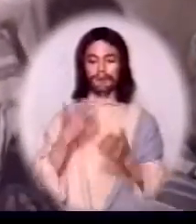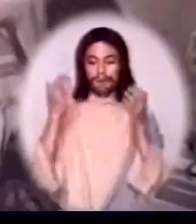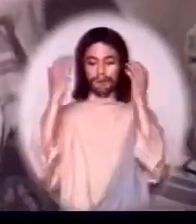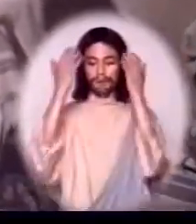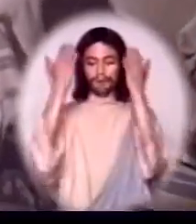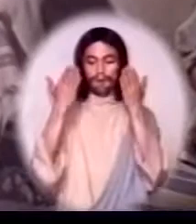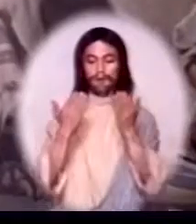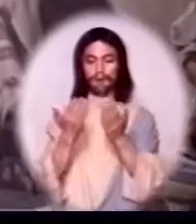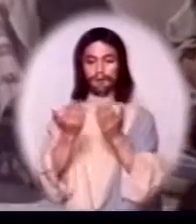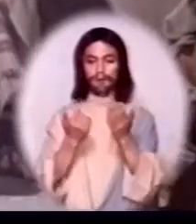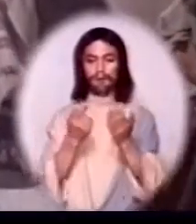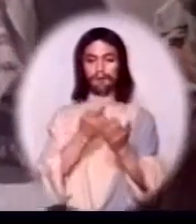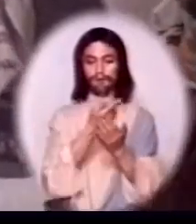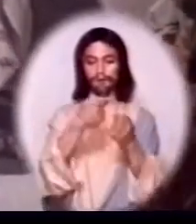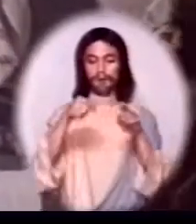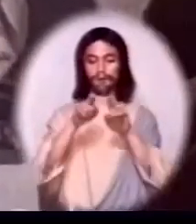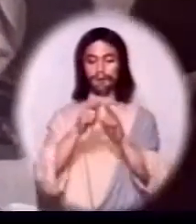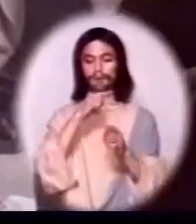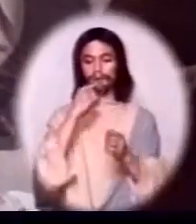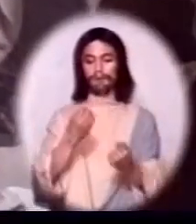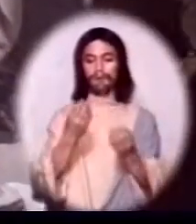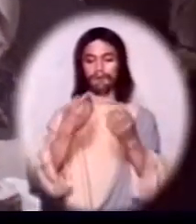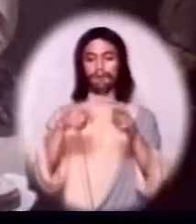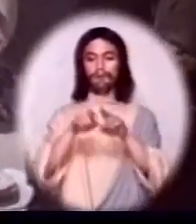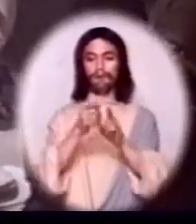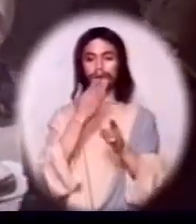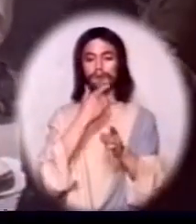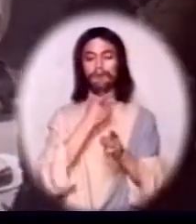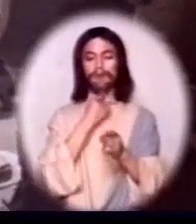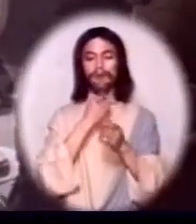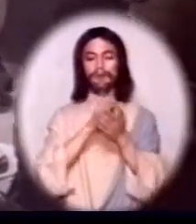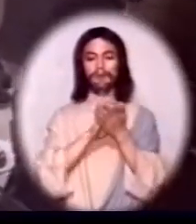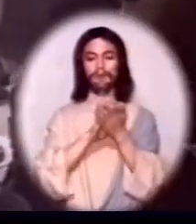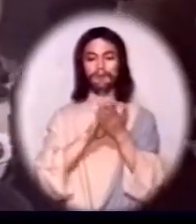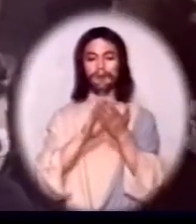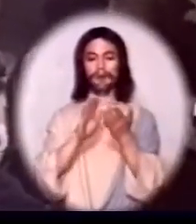내가 고난을 받기 전에 너희와 함께 유월절 음식을 먹기 원하였노라.